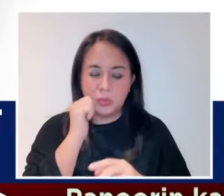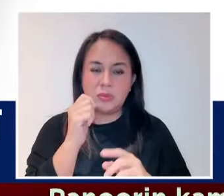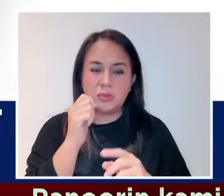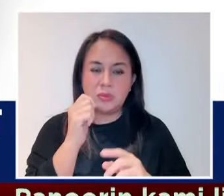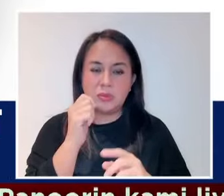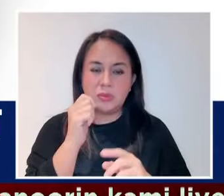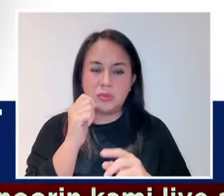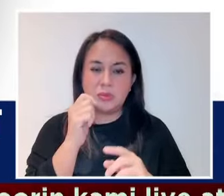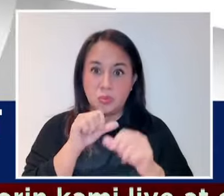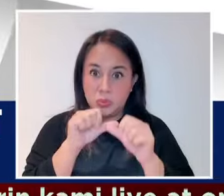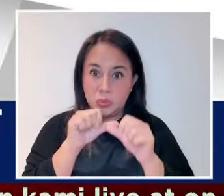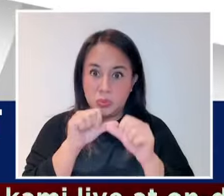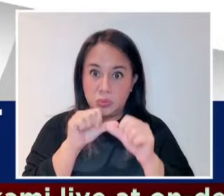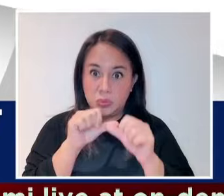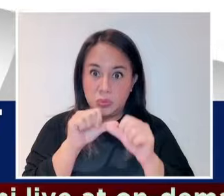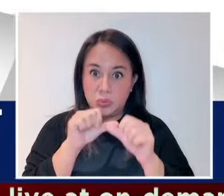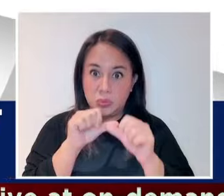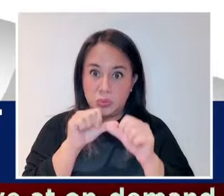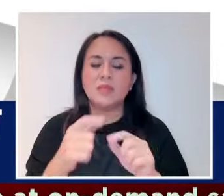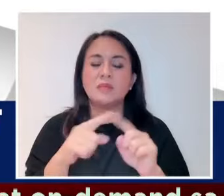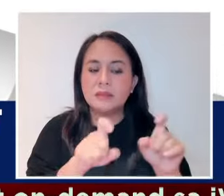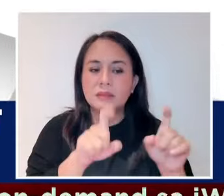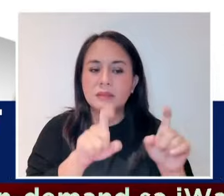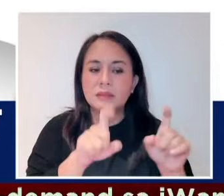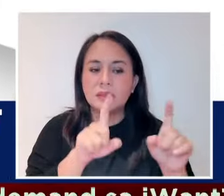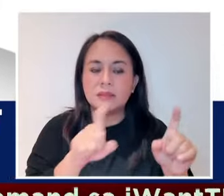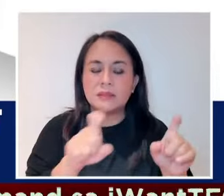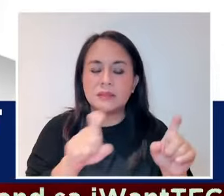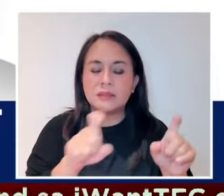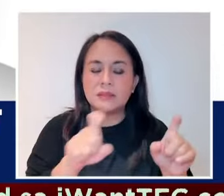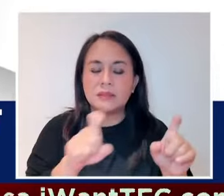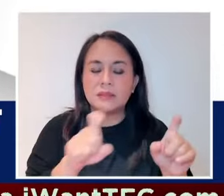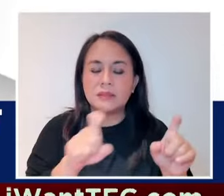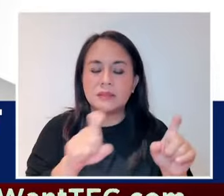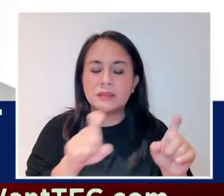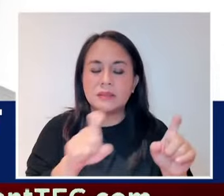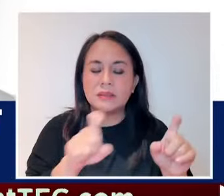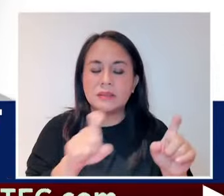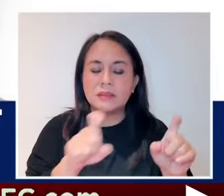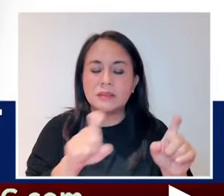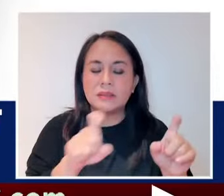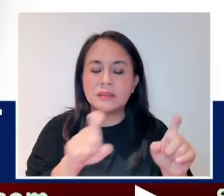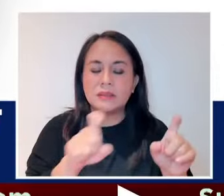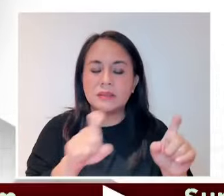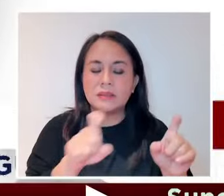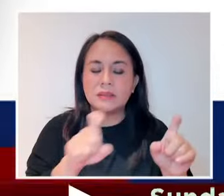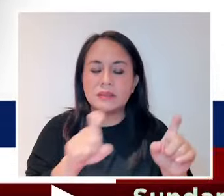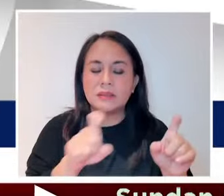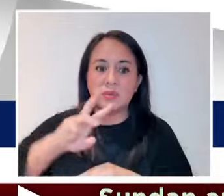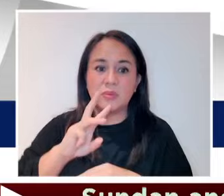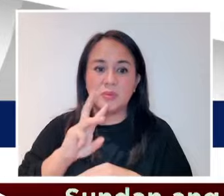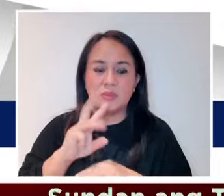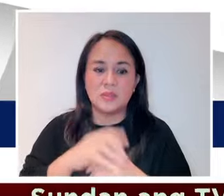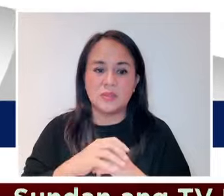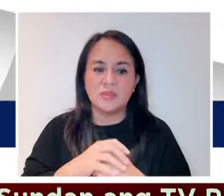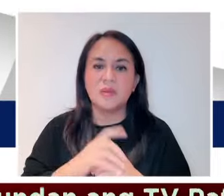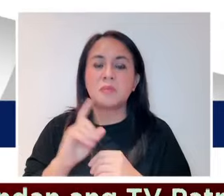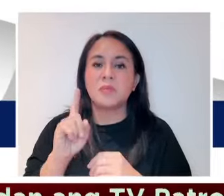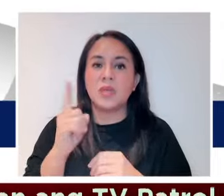tuloy-tuloy pa ang testing, payo ng alkalde, huwag munang uminom ng tap water. Basta hindi dumaan sa isang